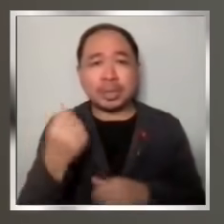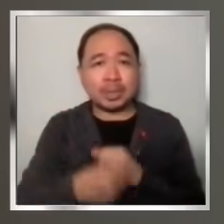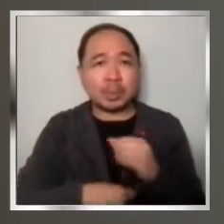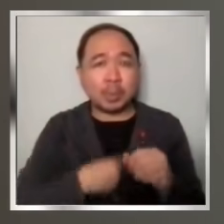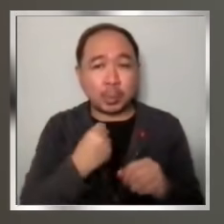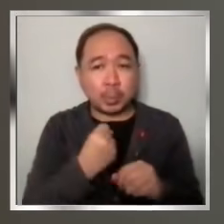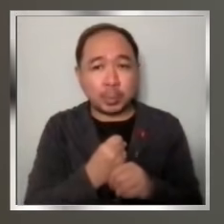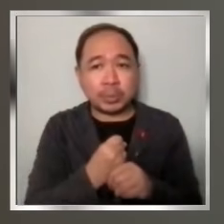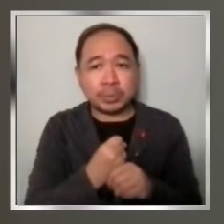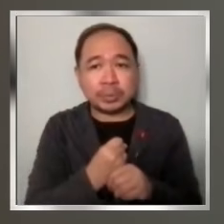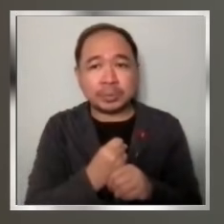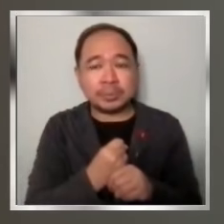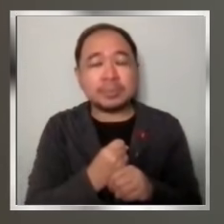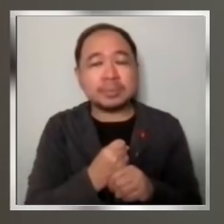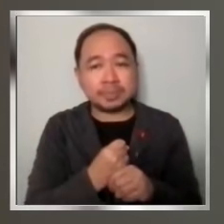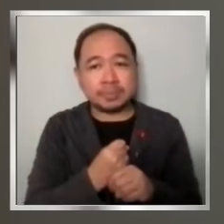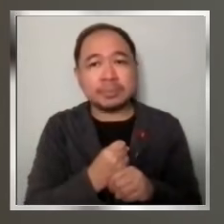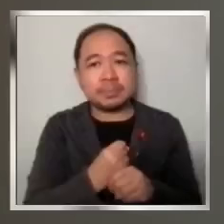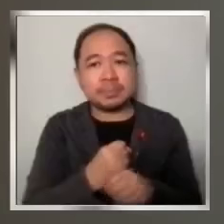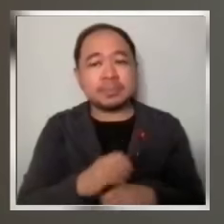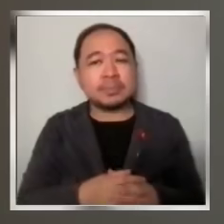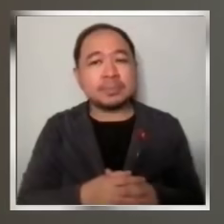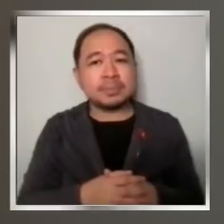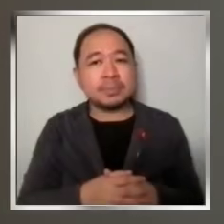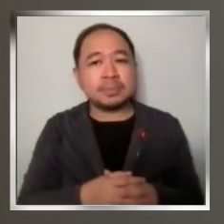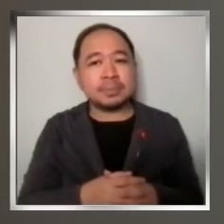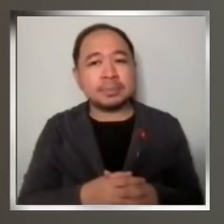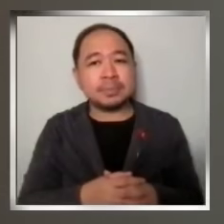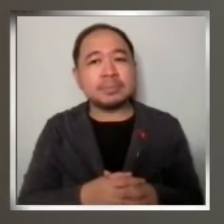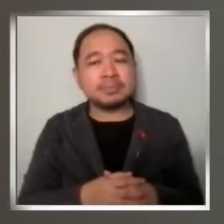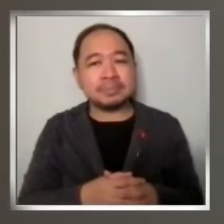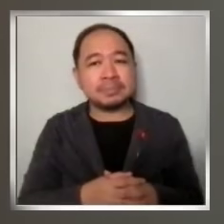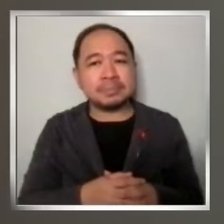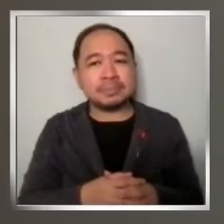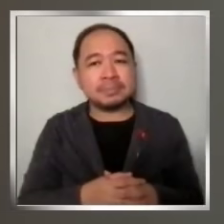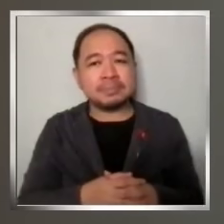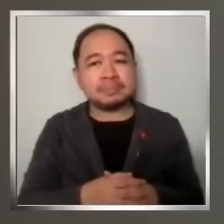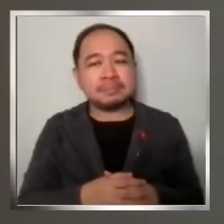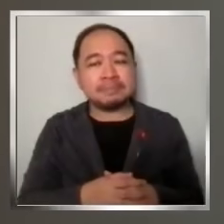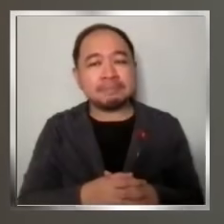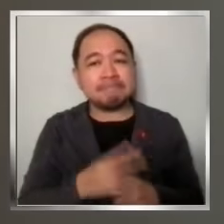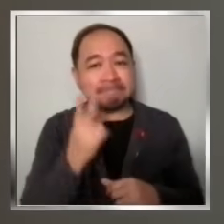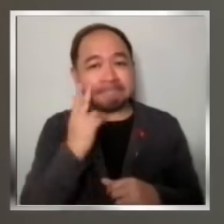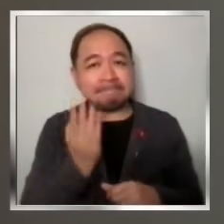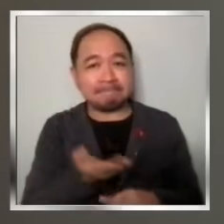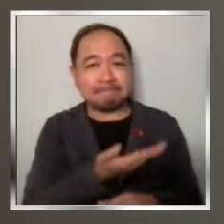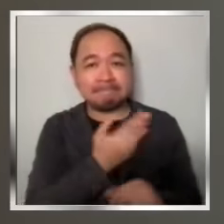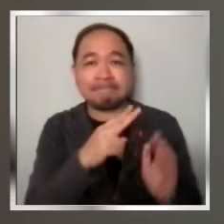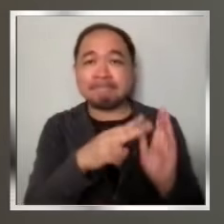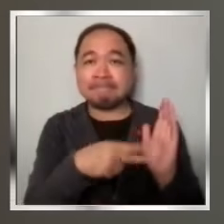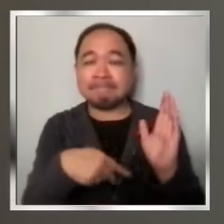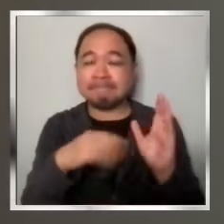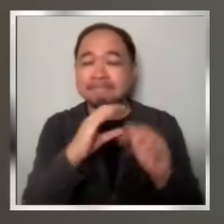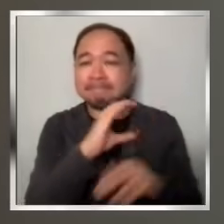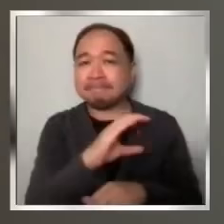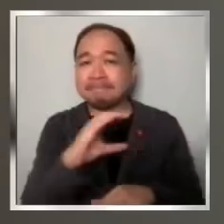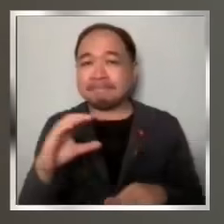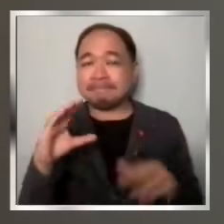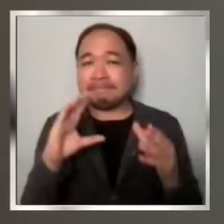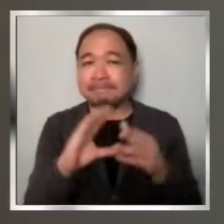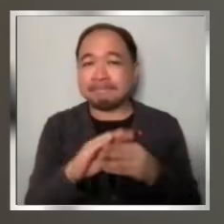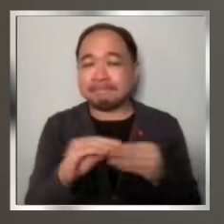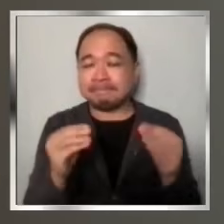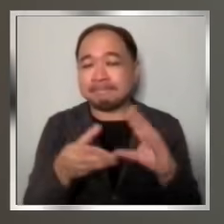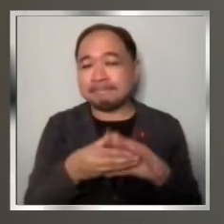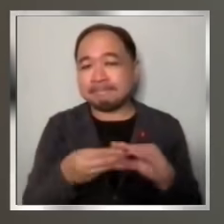ning hanjo ko sa akong ginikanan nga ipabuwag ko kay dili ko ganahan pa maminjo kay gusto kong maiskwela. Pero iingog akong nanay